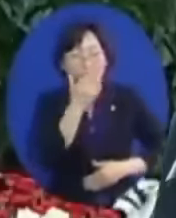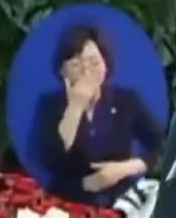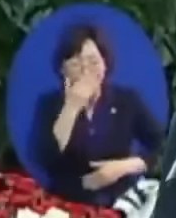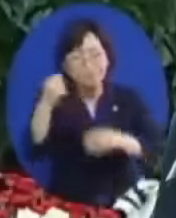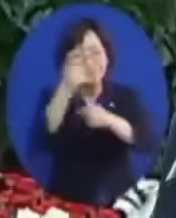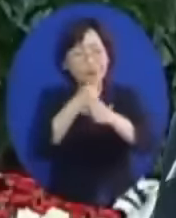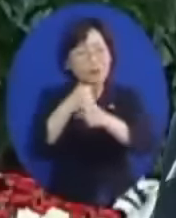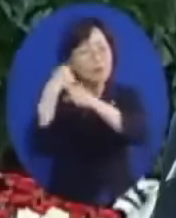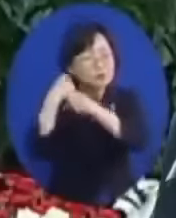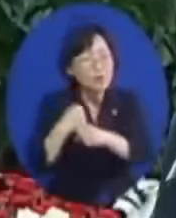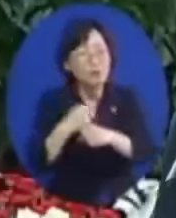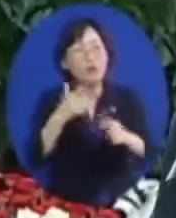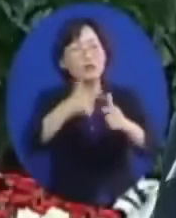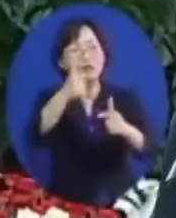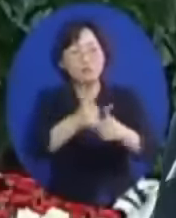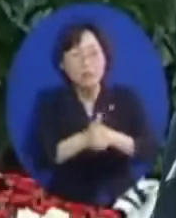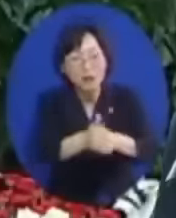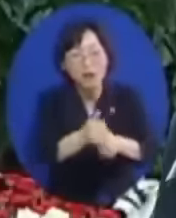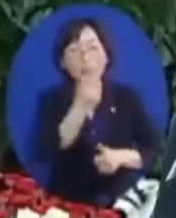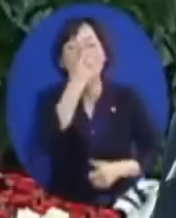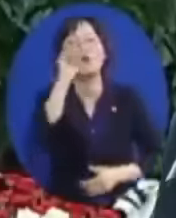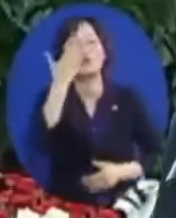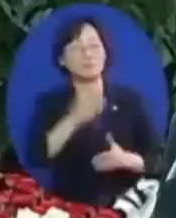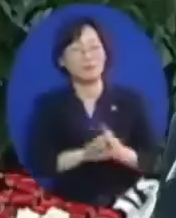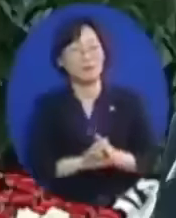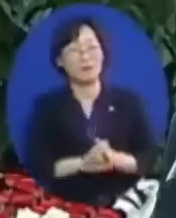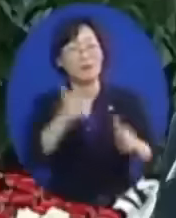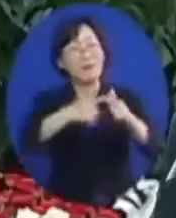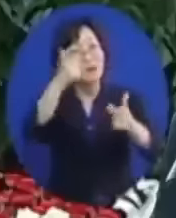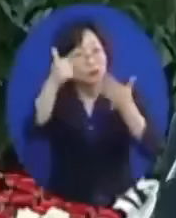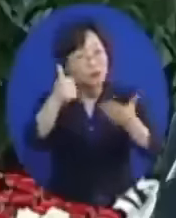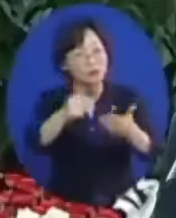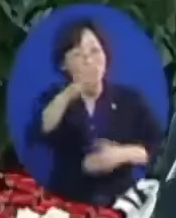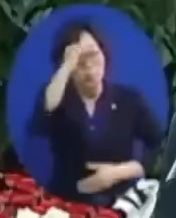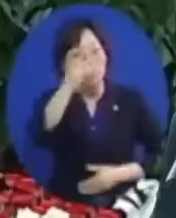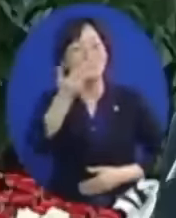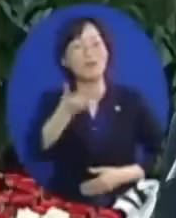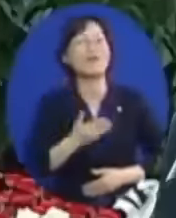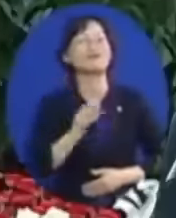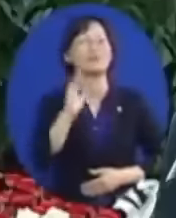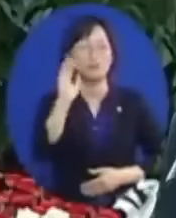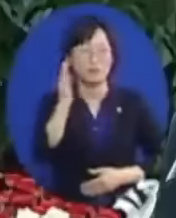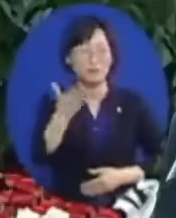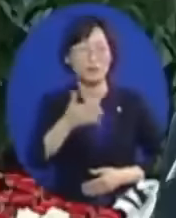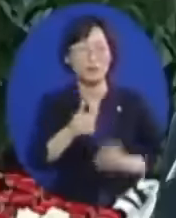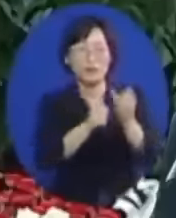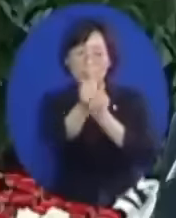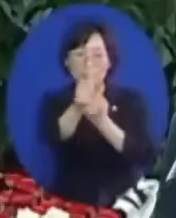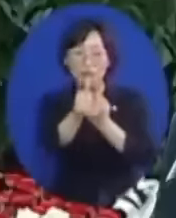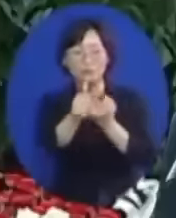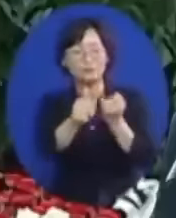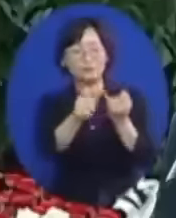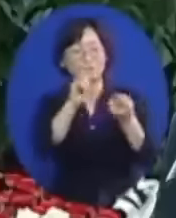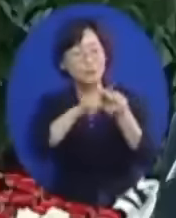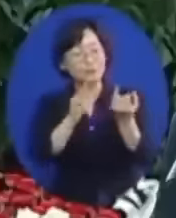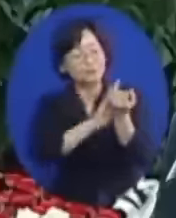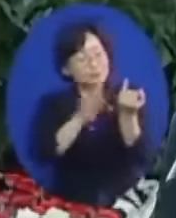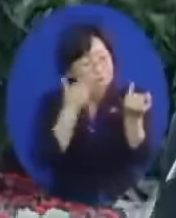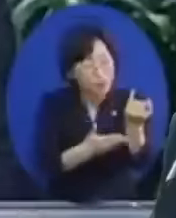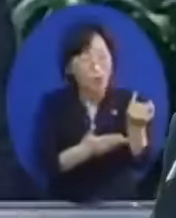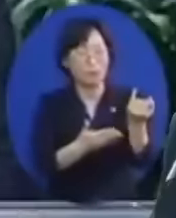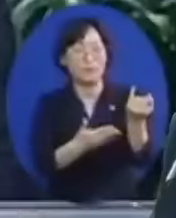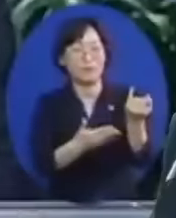짊어지고 예수님을 뒤따라 배워야 되는 것입니다. 예수님을 본받아야 되는 것입니다. 남편은 아내에게 대해서 온유하고